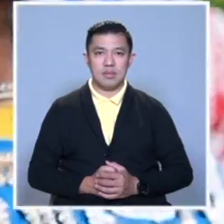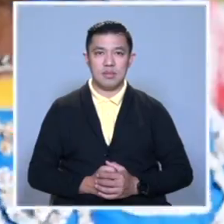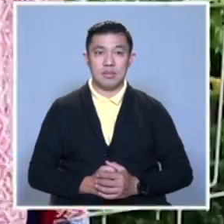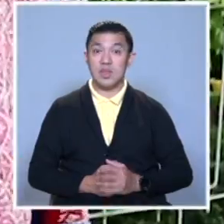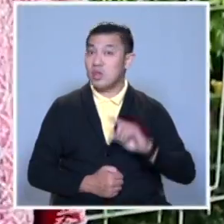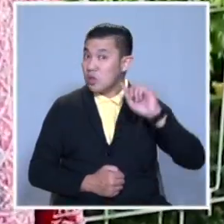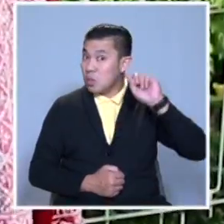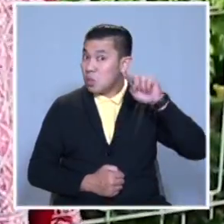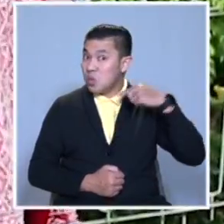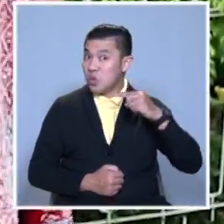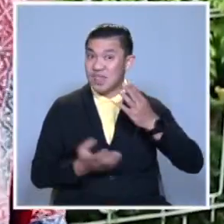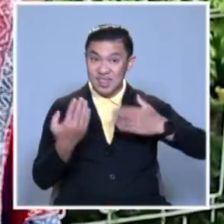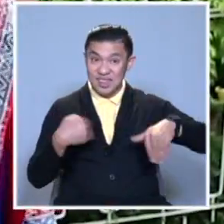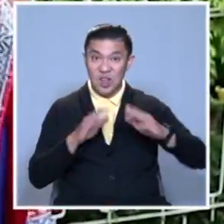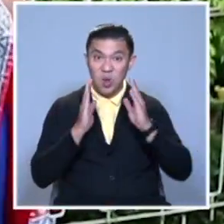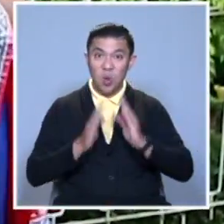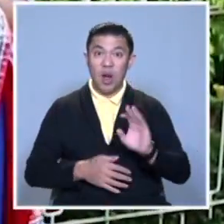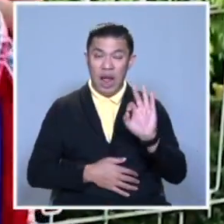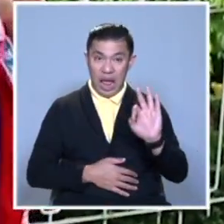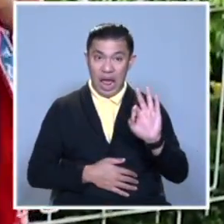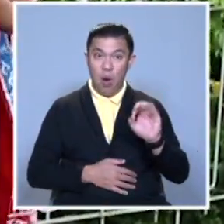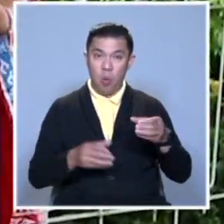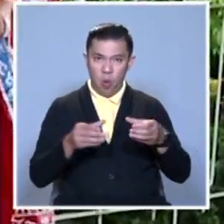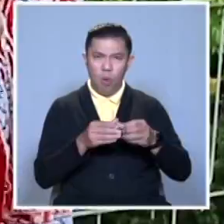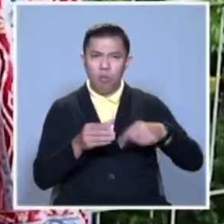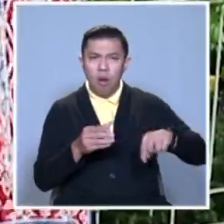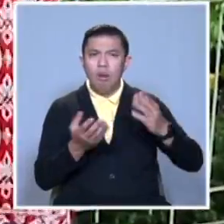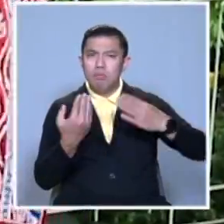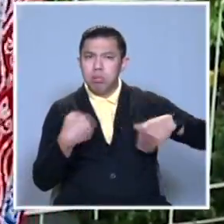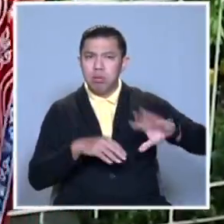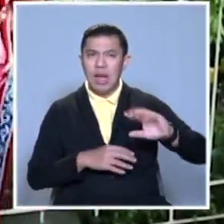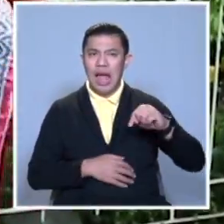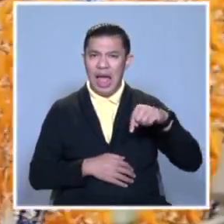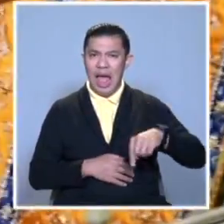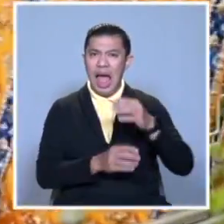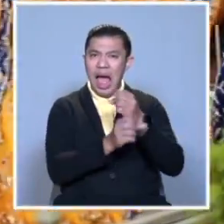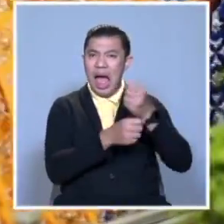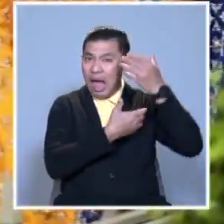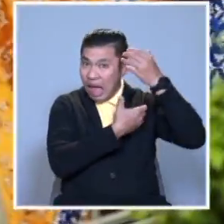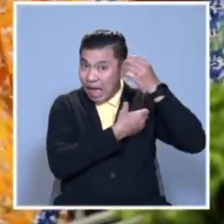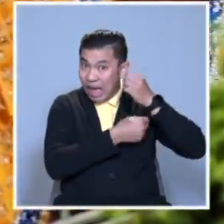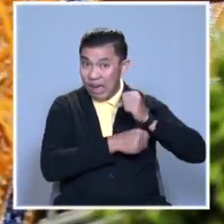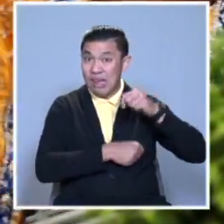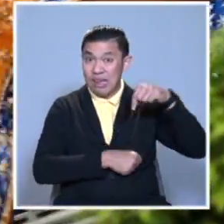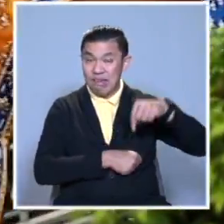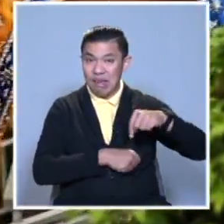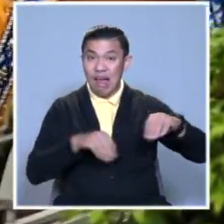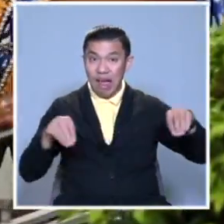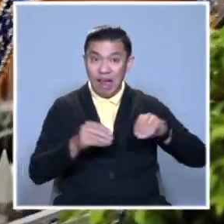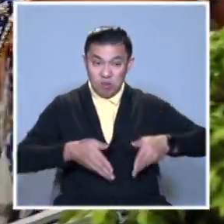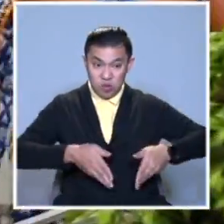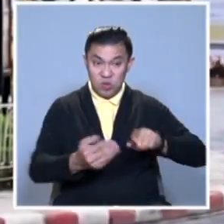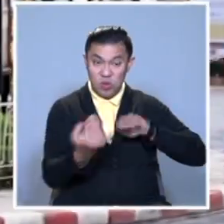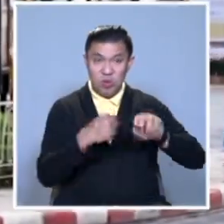นางรำ9คนจากคณะละครทัศนีนาฏศิลป์กำลังร่ายรำหน้าศาลพระแม่ธรณีบีบมวยผมซึ่งตั้งอยู่ริมถนนราชด